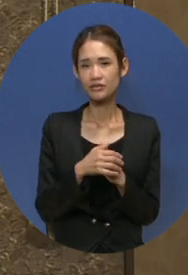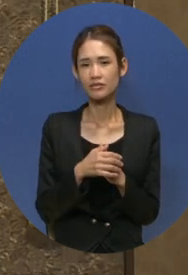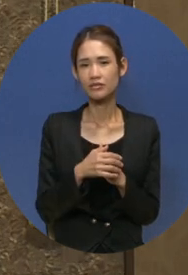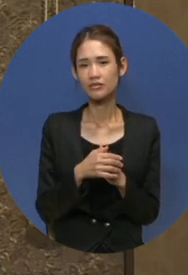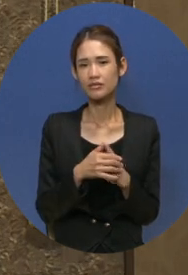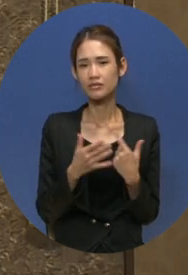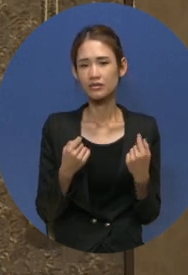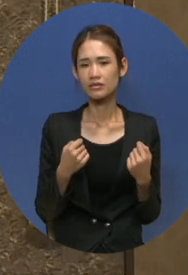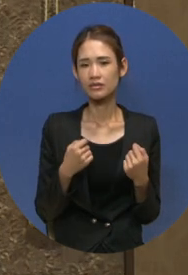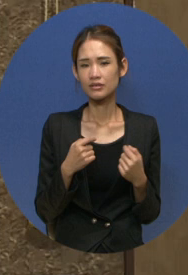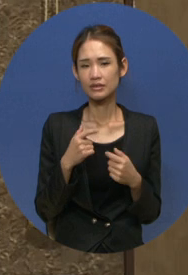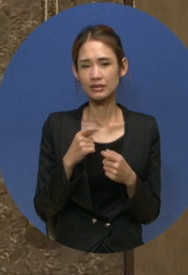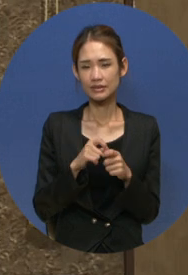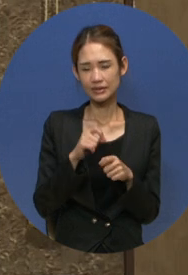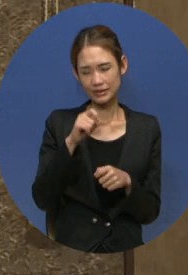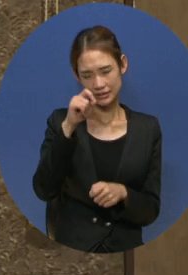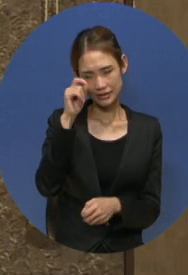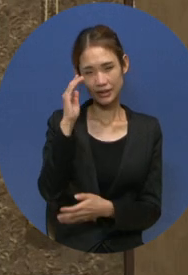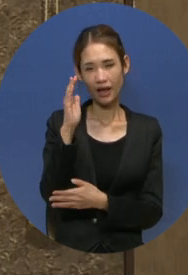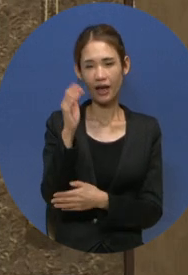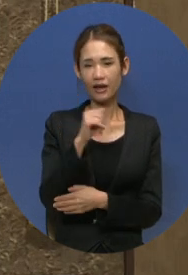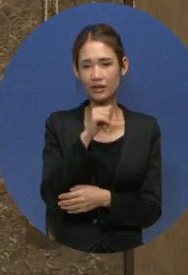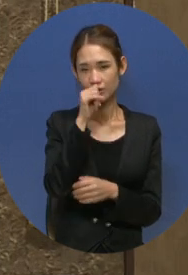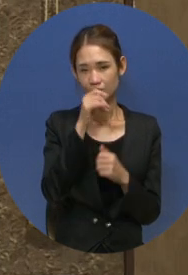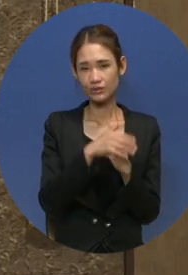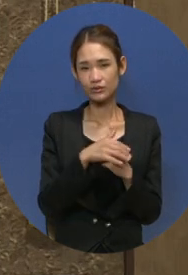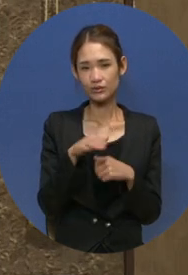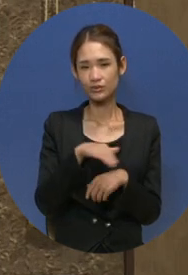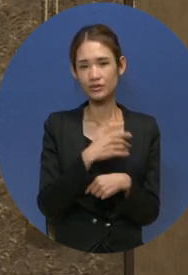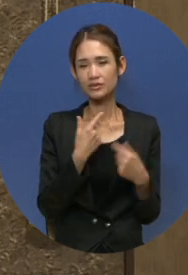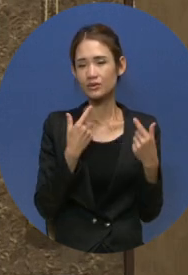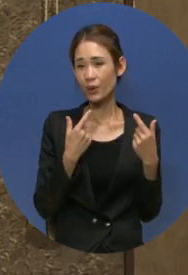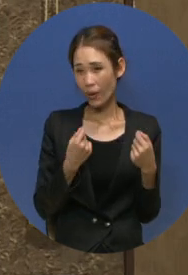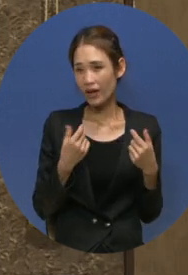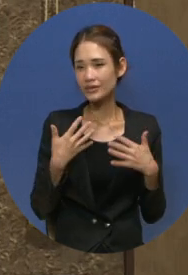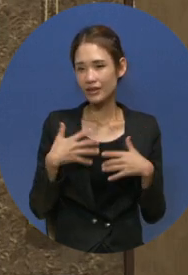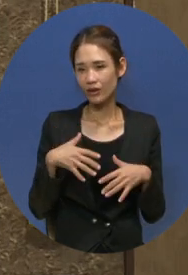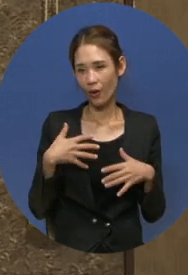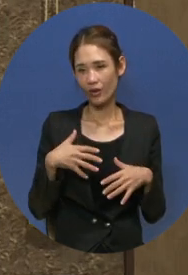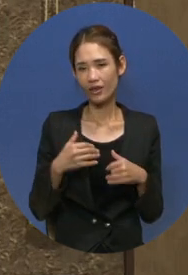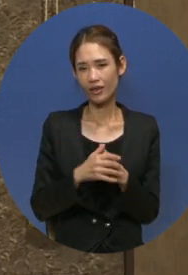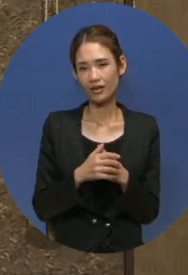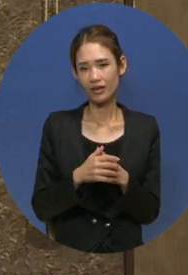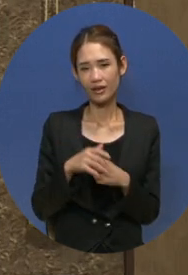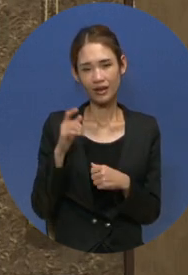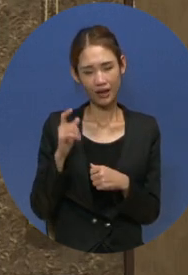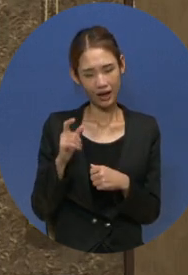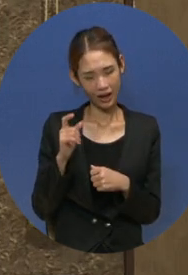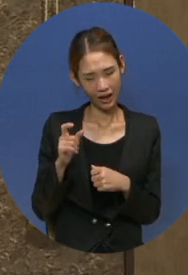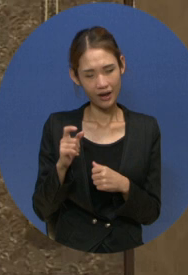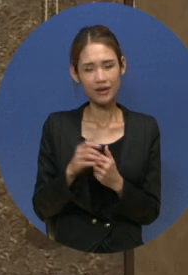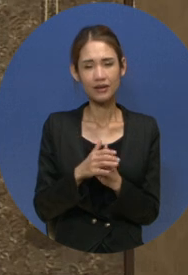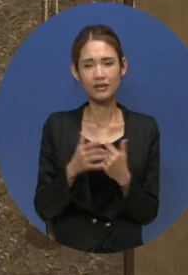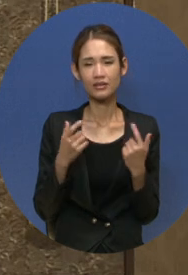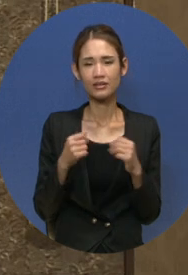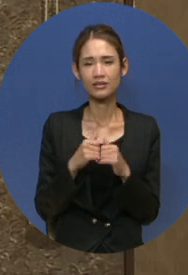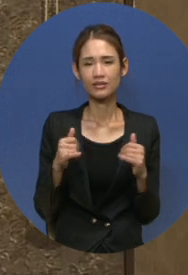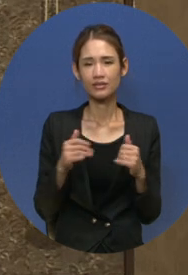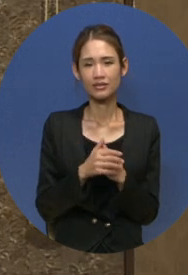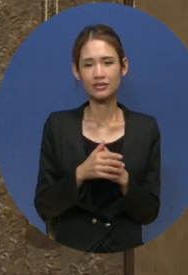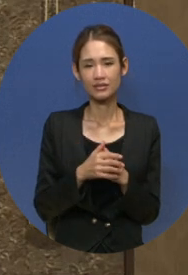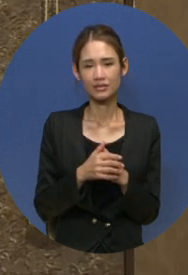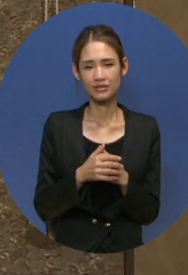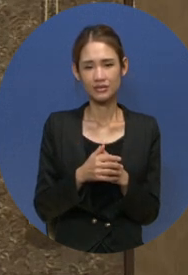그런 긴 이야기를 갖고 있는 그러면서 우리와 똑같은 연약하고 강인한 그런